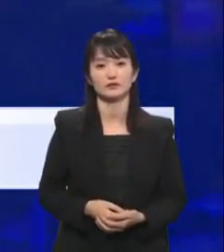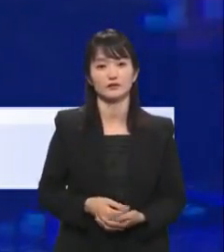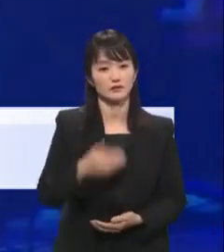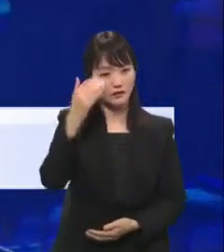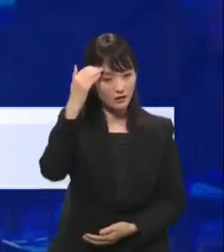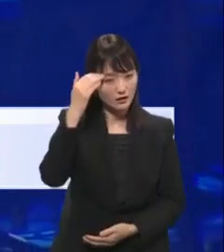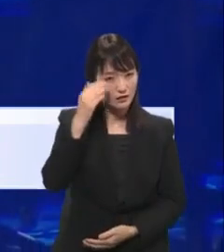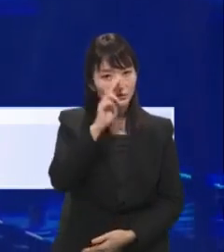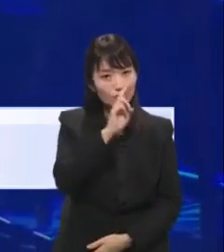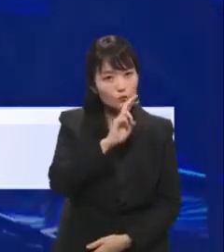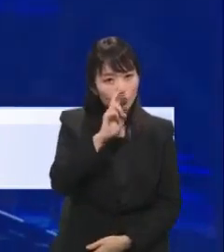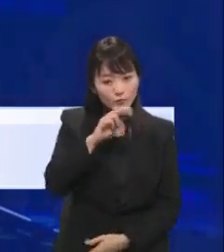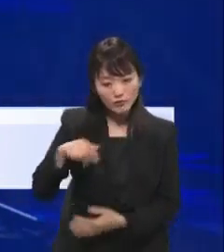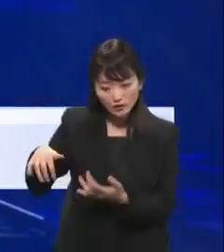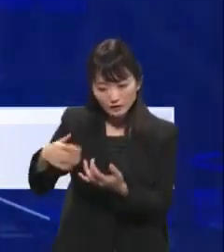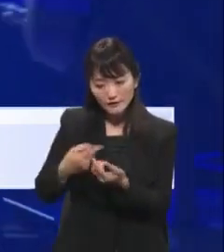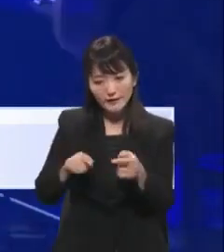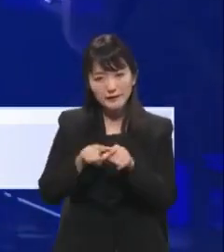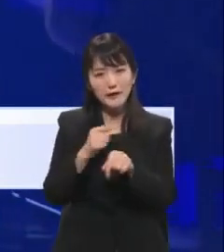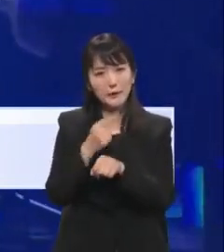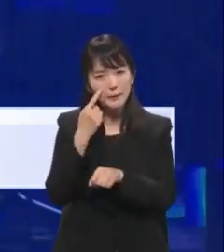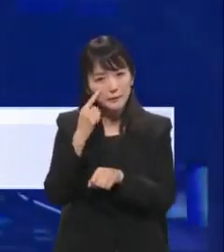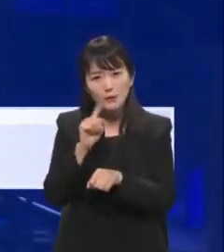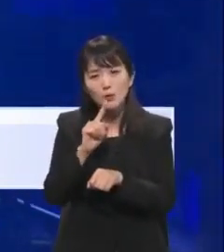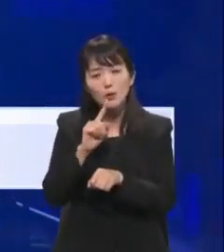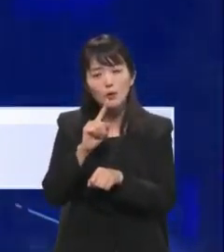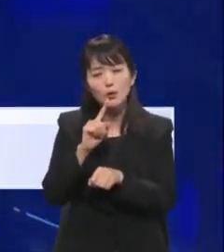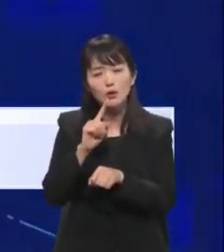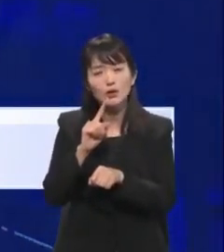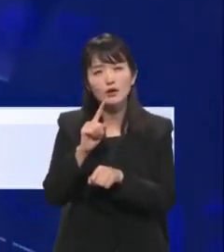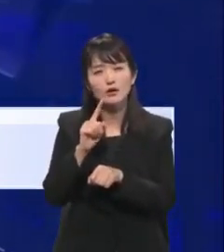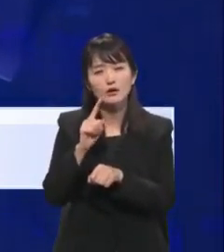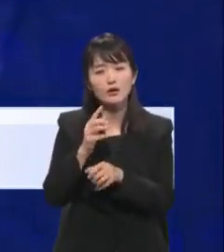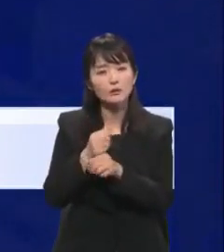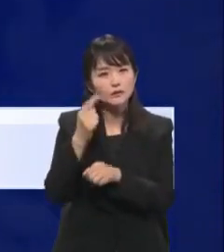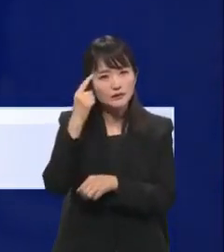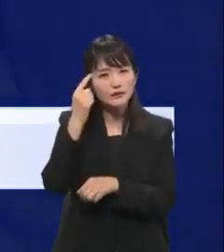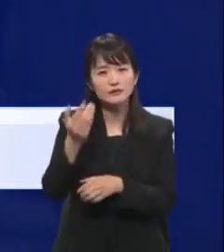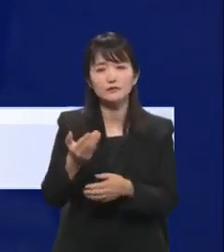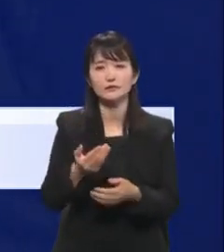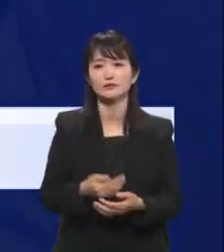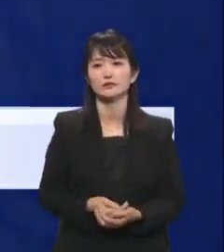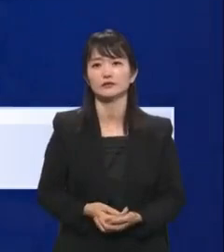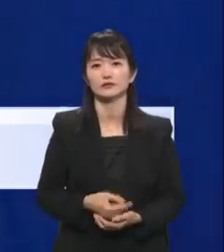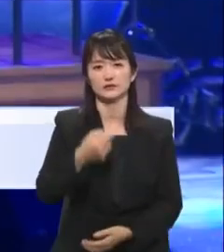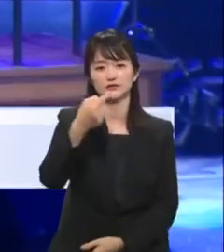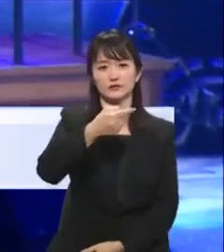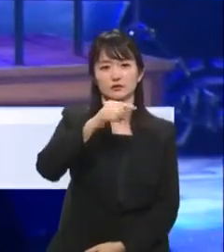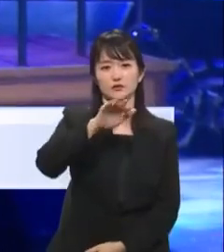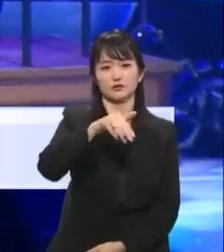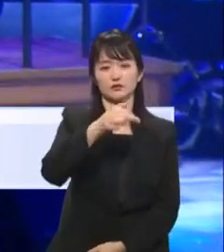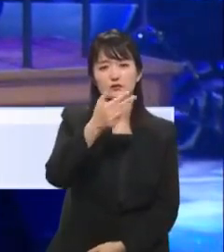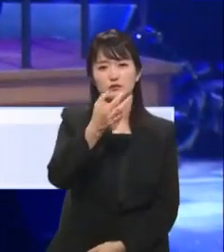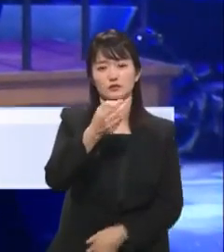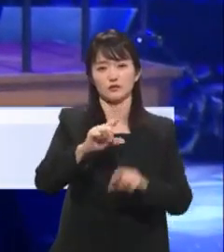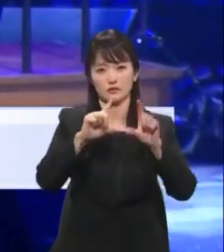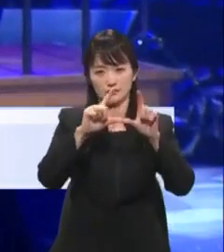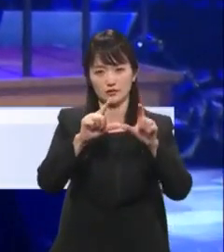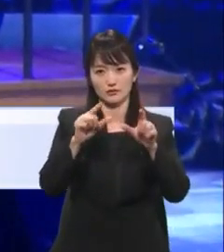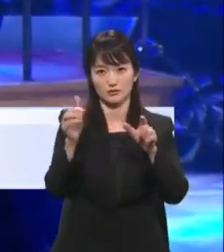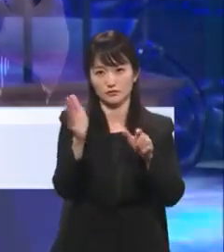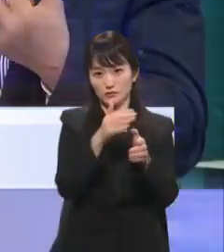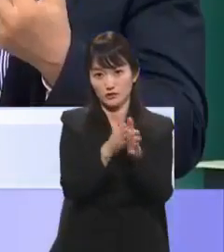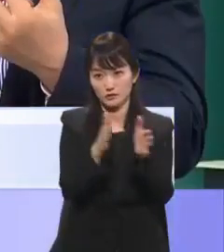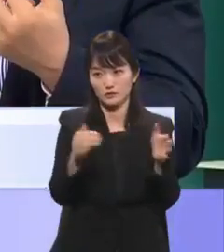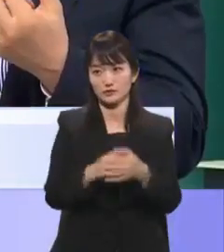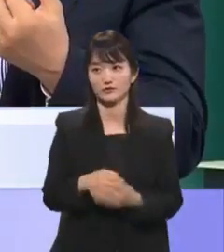좋겠다라는 생각을 어떻게 하게 되신 거예요? 예, 오래전에, 이제 저게 1980년부터 제가 시작한 건데, 예, 원래